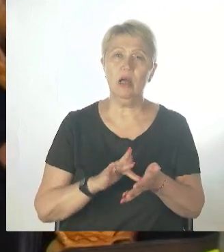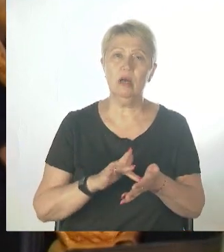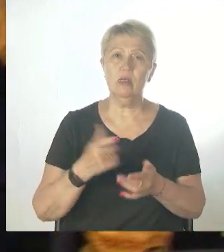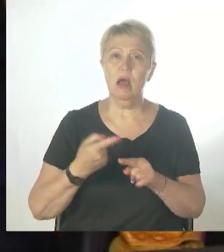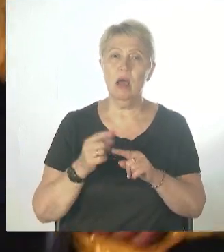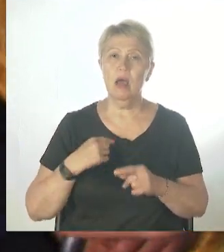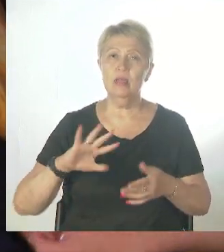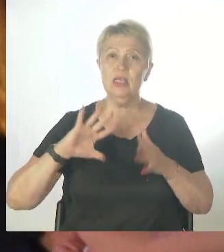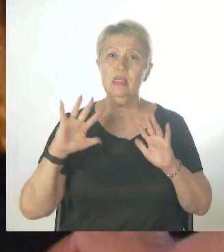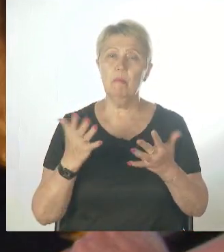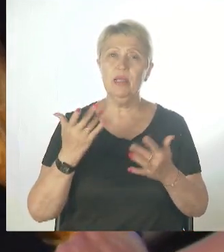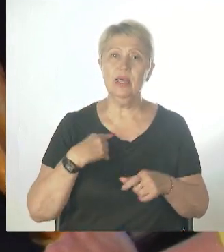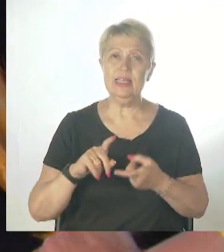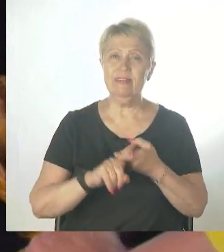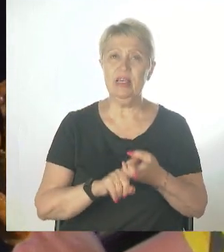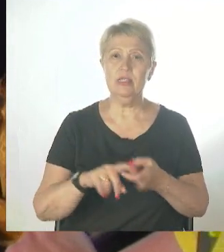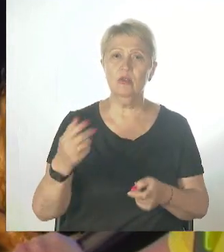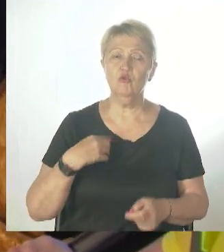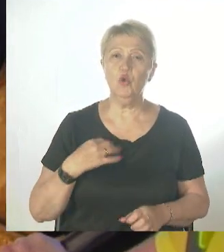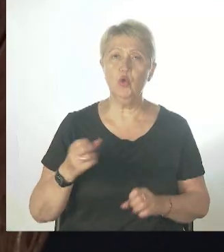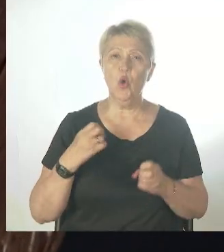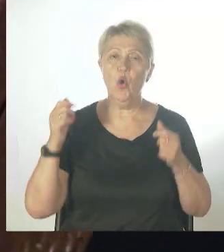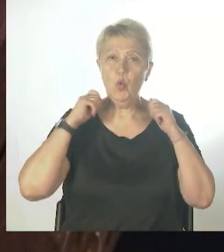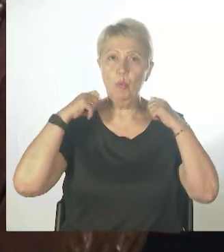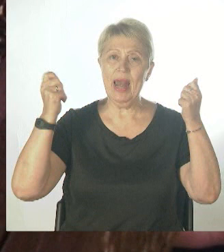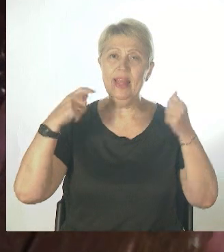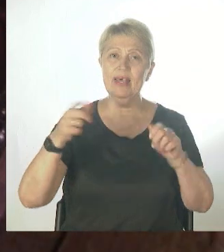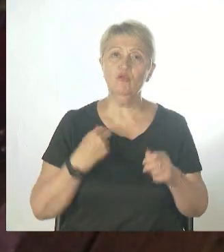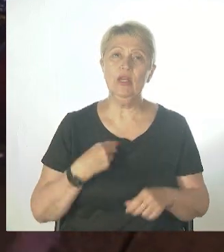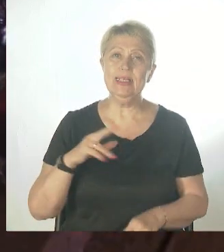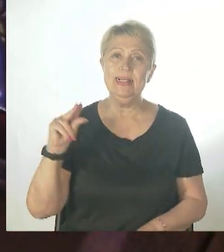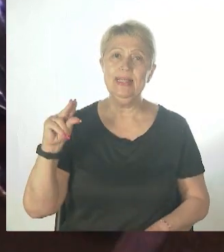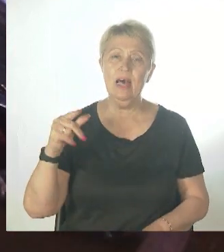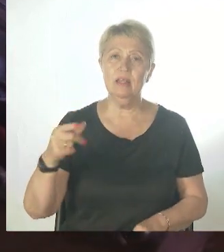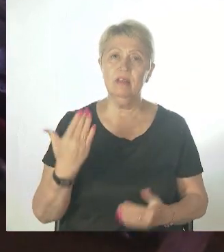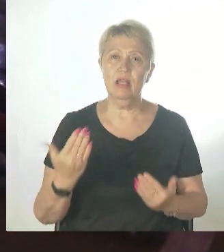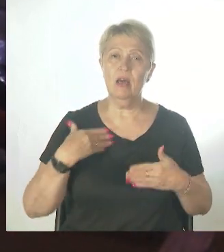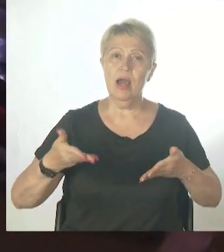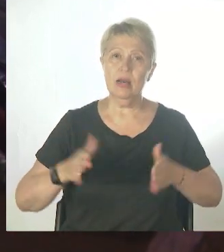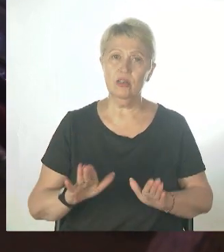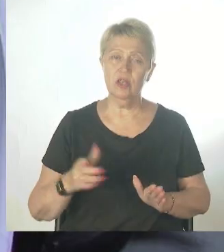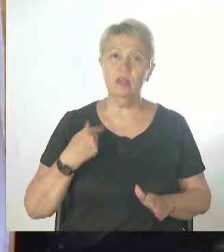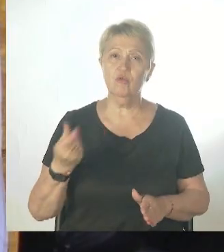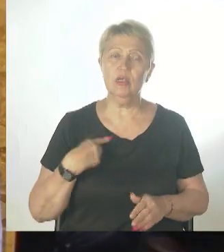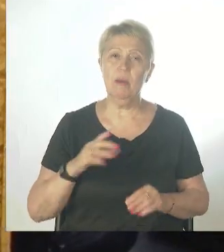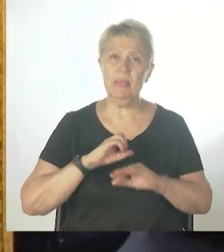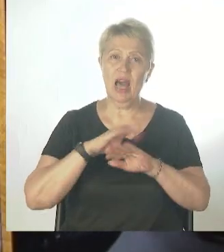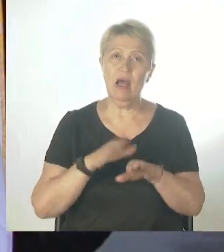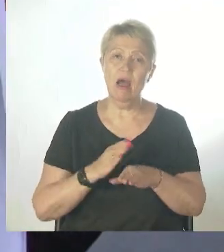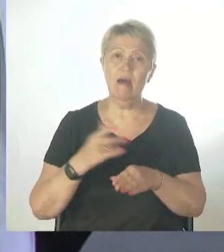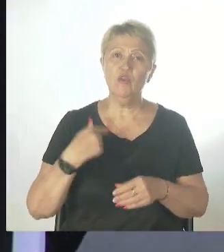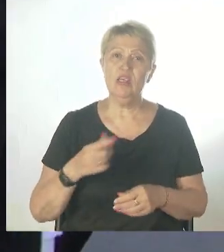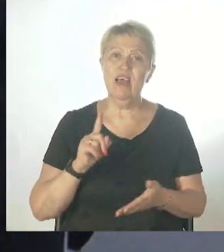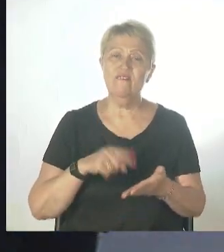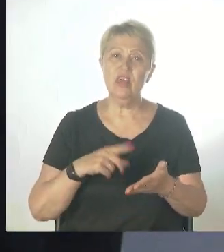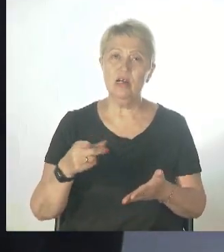Событие связано с юбилейной датой. В этом году страна отмечает 800-летие со дня рождения благоверного князя.